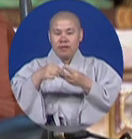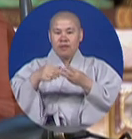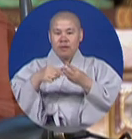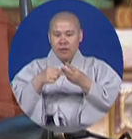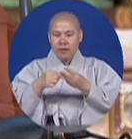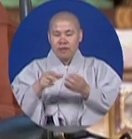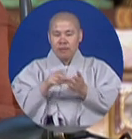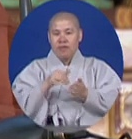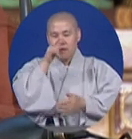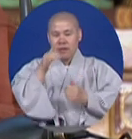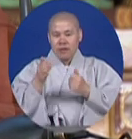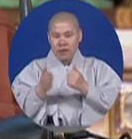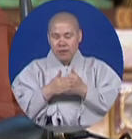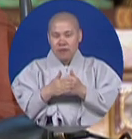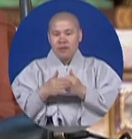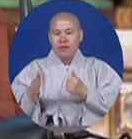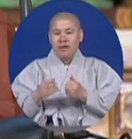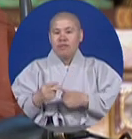때문에 중생입니다.